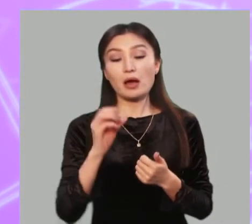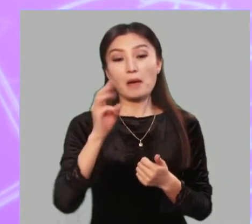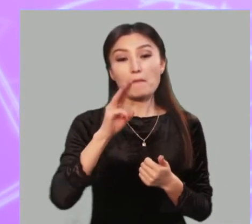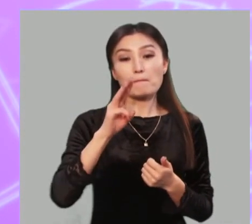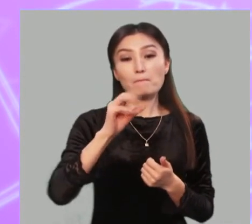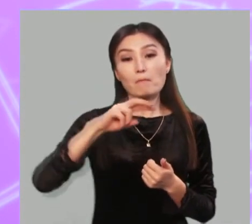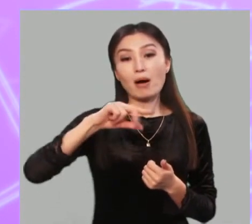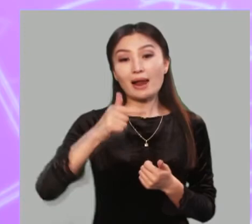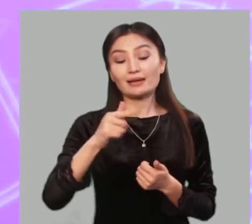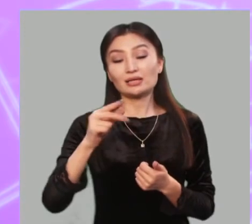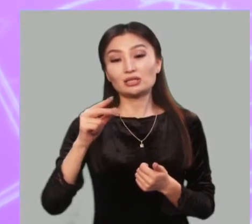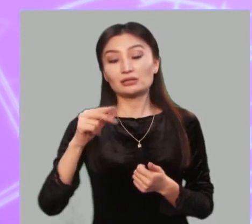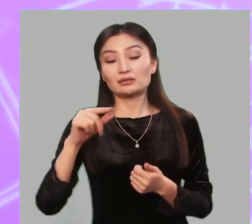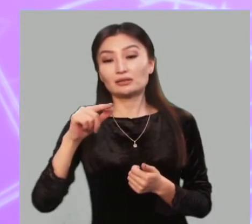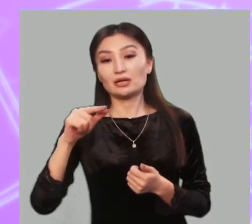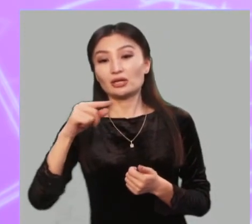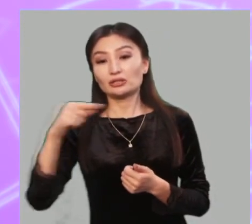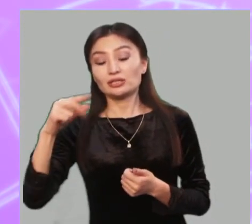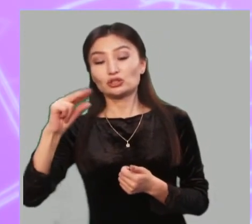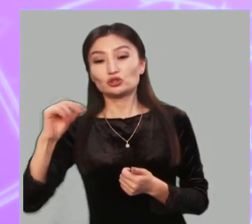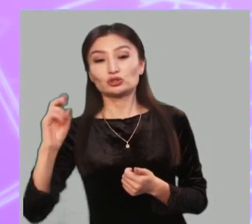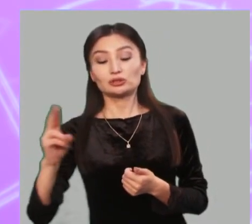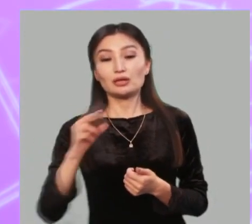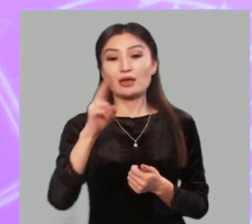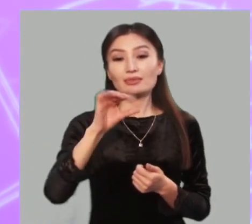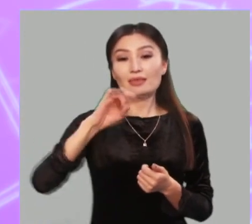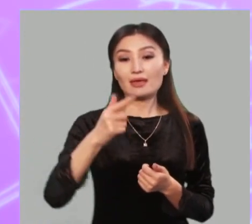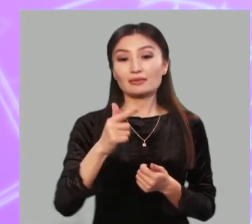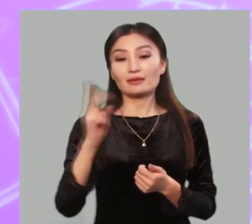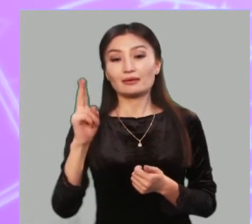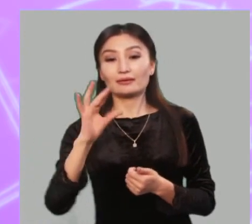мальчик, деньки.